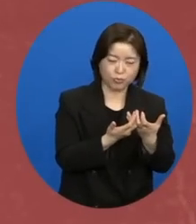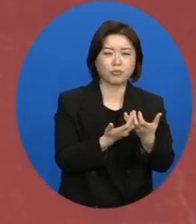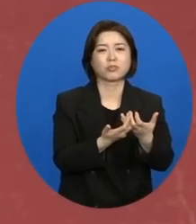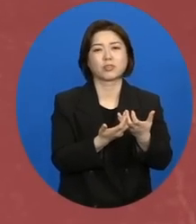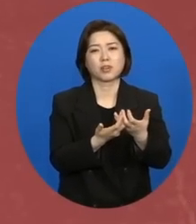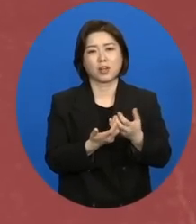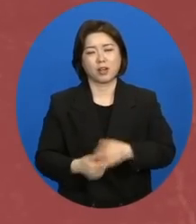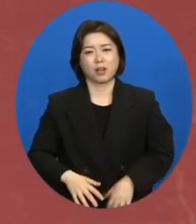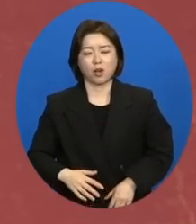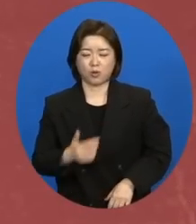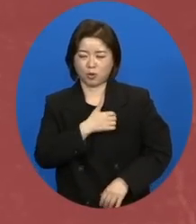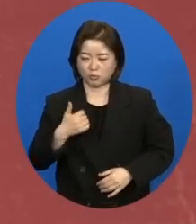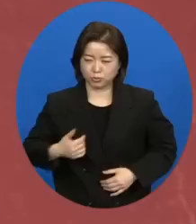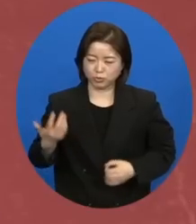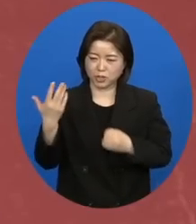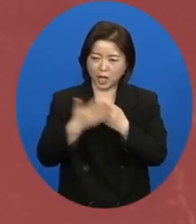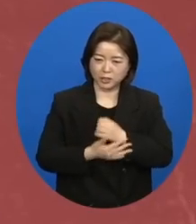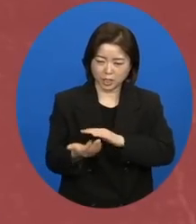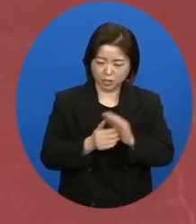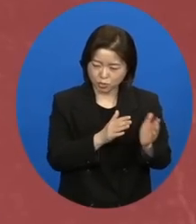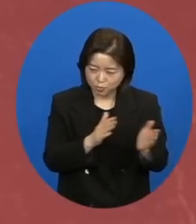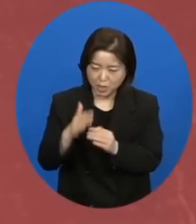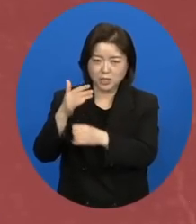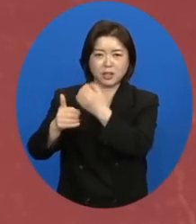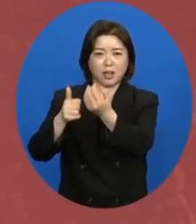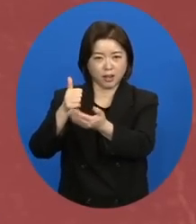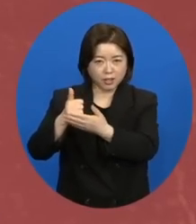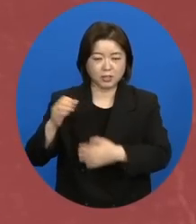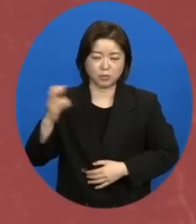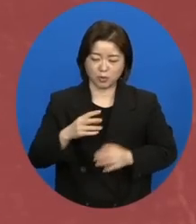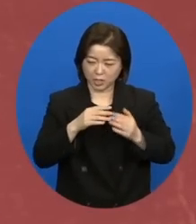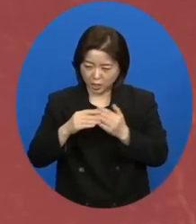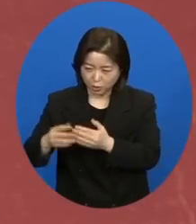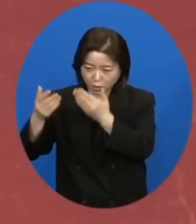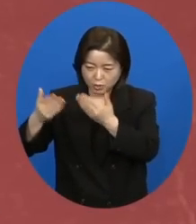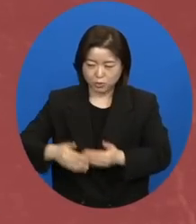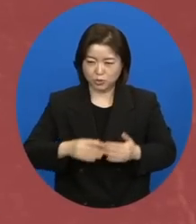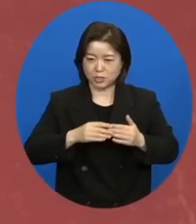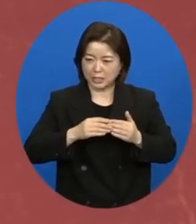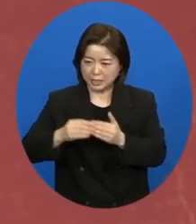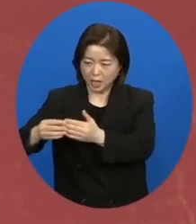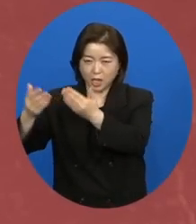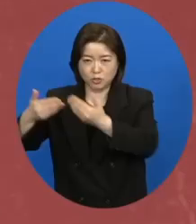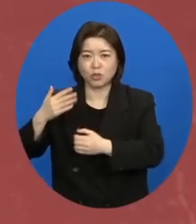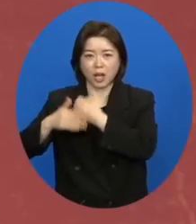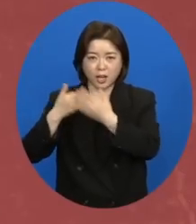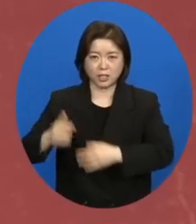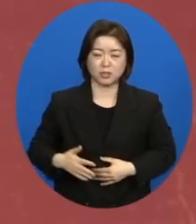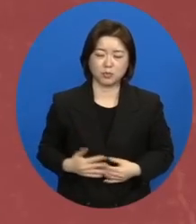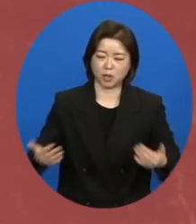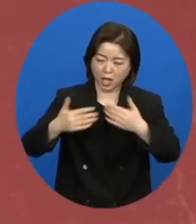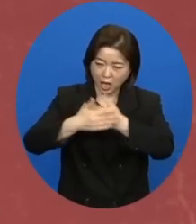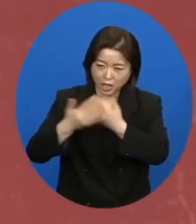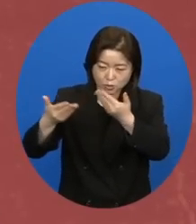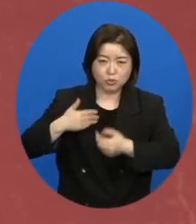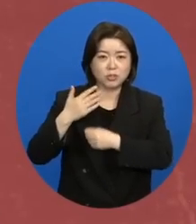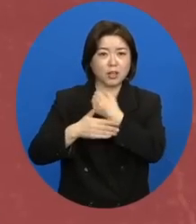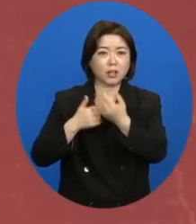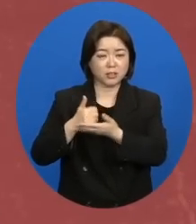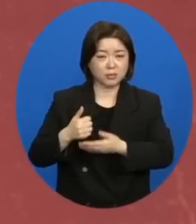하나님, 풍성한 은혜를 예비하신 하나님, 인도하셔서 데려가신 하나님, 때로는 안아주시는 하나님.